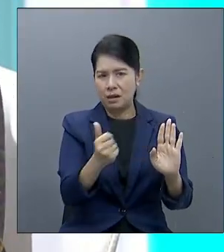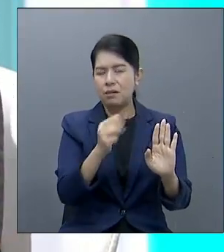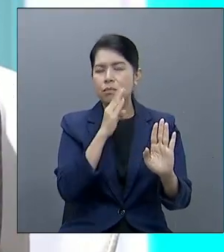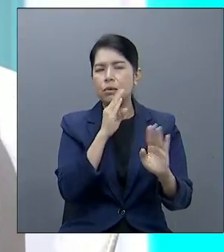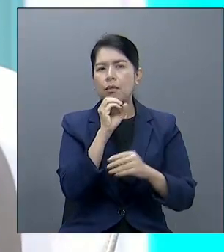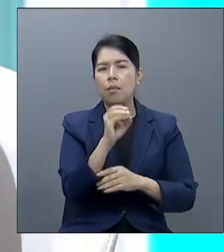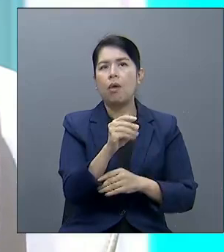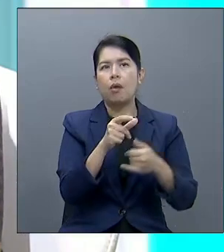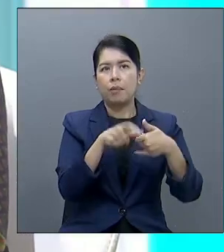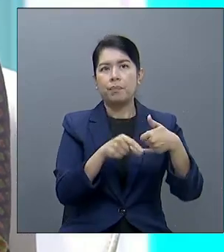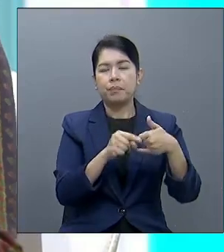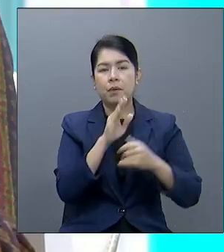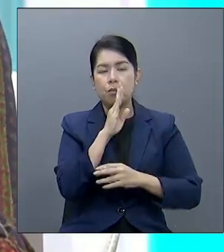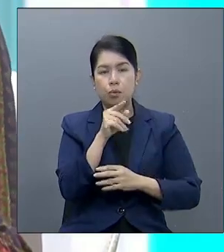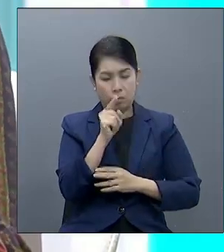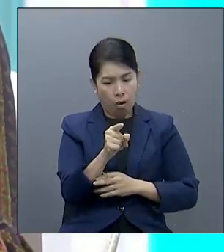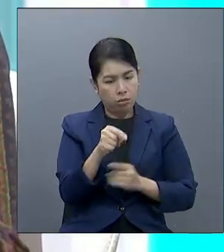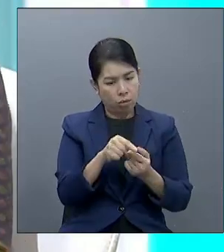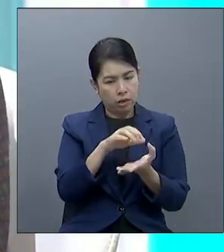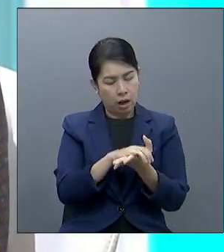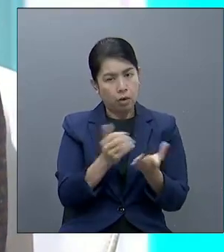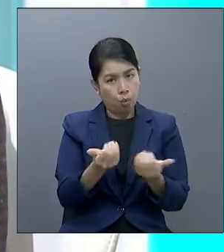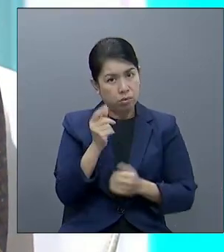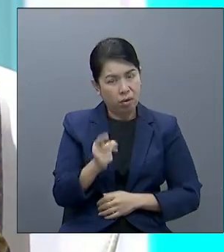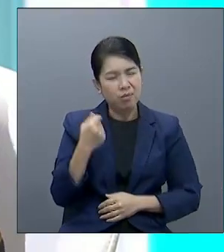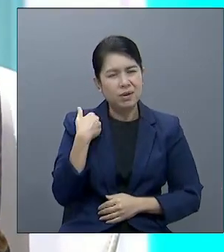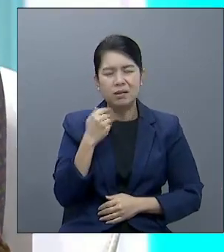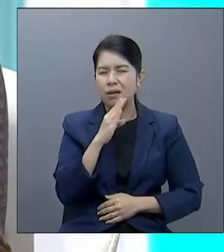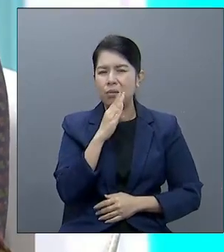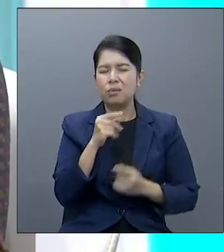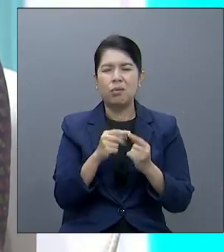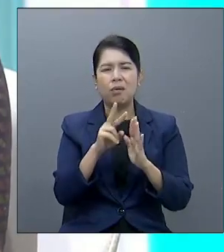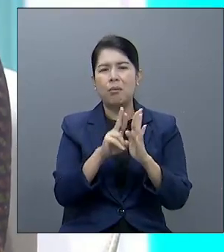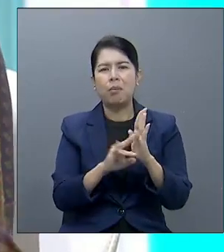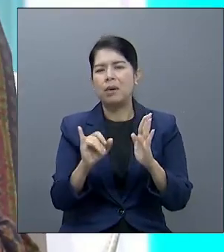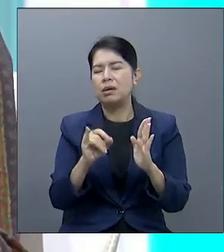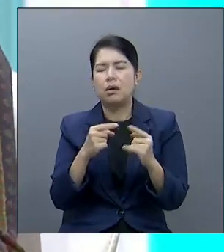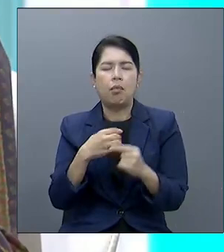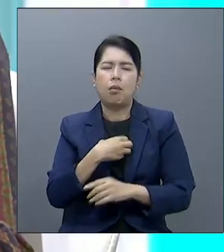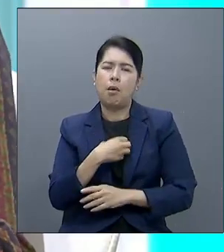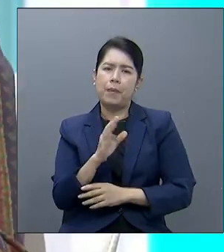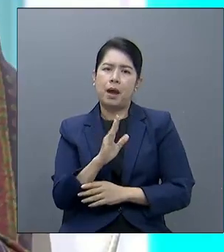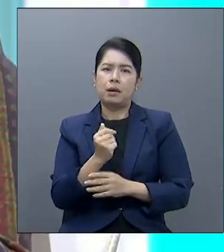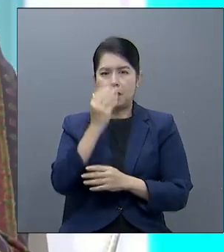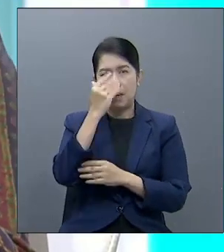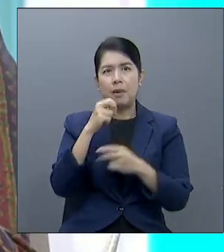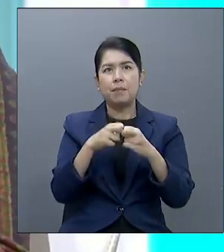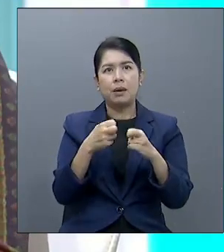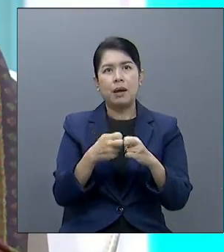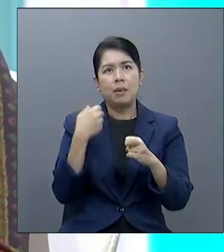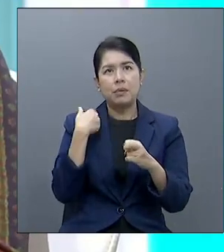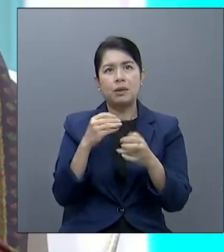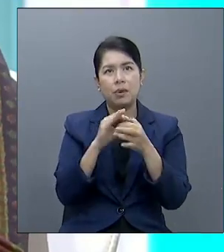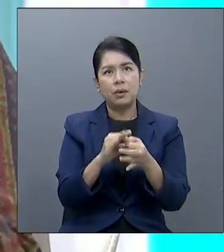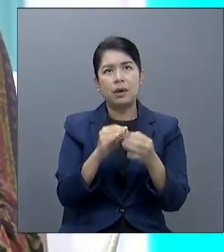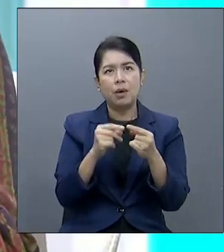าเฮ้ยเราต้องมีลูกนะแต่คือถ้าระบบมันเอื้อเขาจะอยากมีเองอย่างกลุ่มที่ไม่อยากมีลูกเพราะด้วยปัญหาเรื่องของชายแคร์หรือว่าเรื่องของ